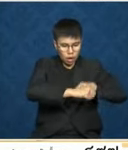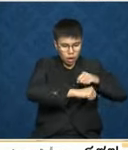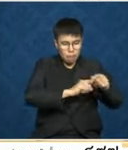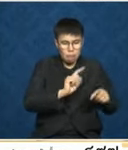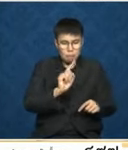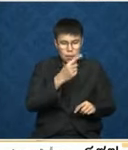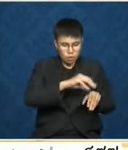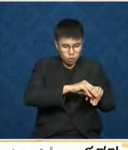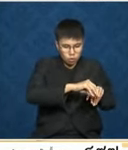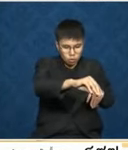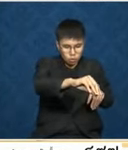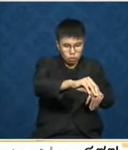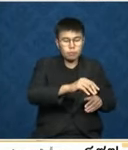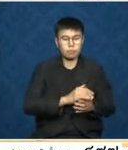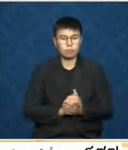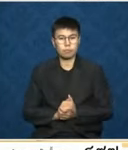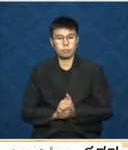คุณ